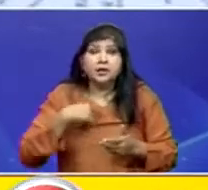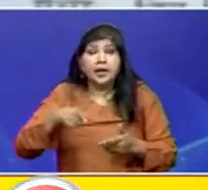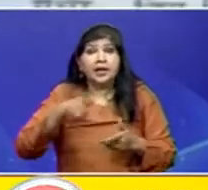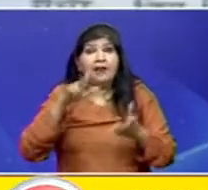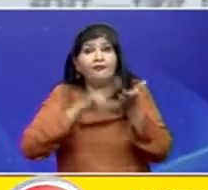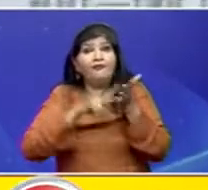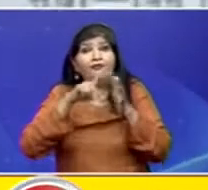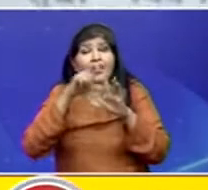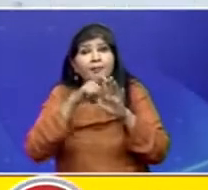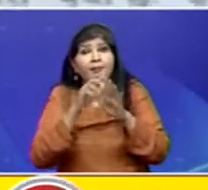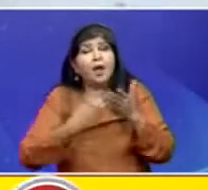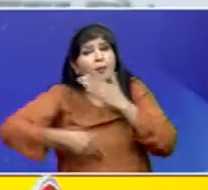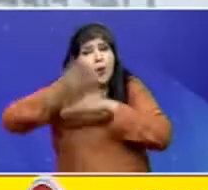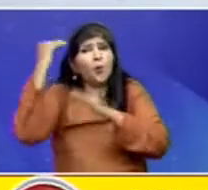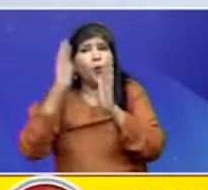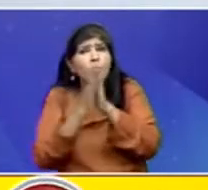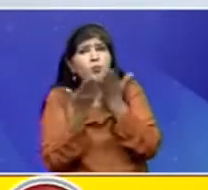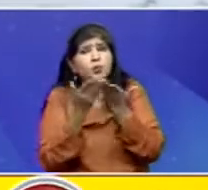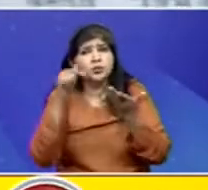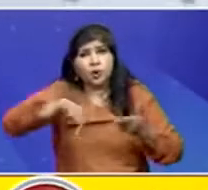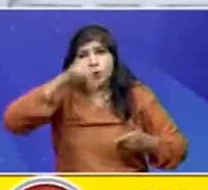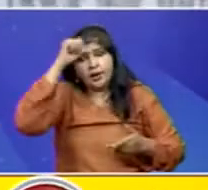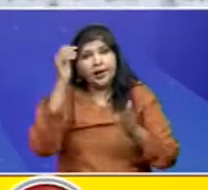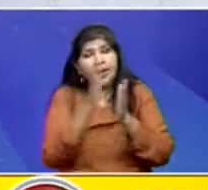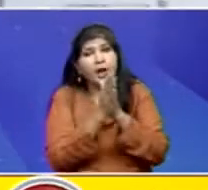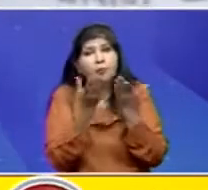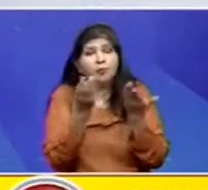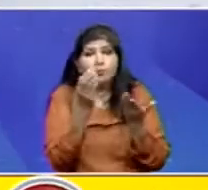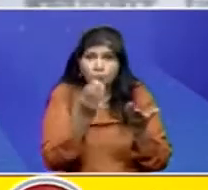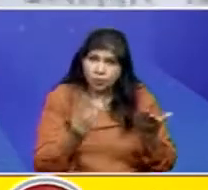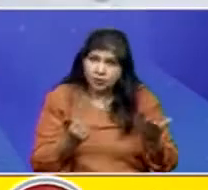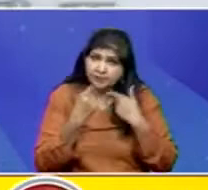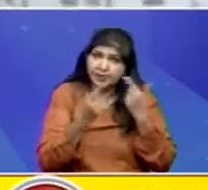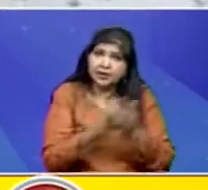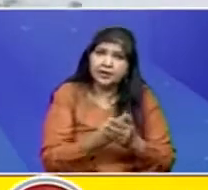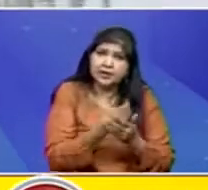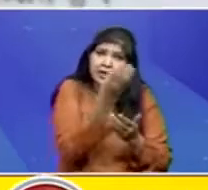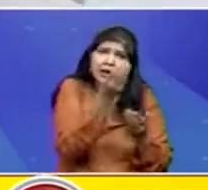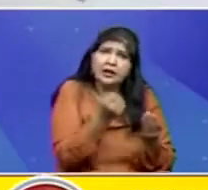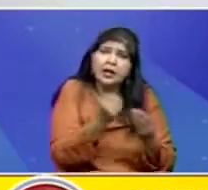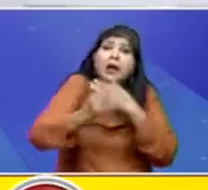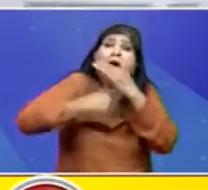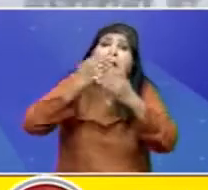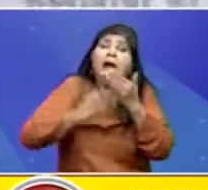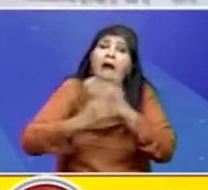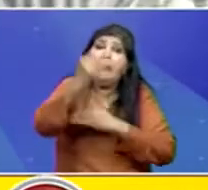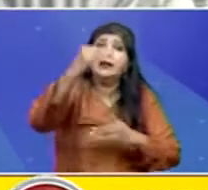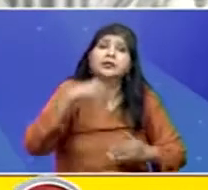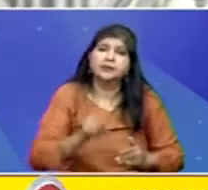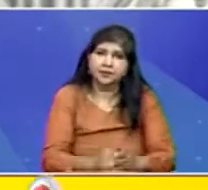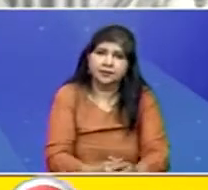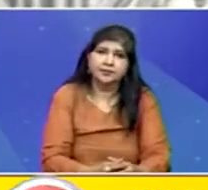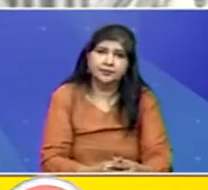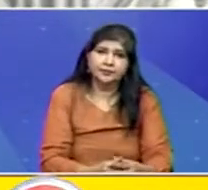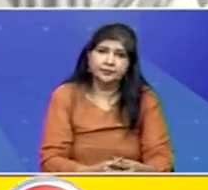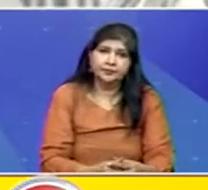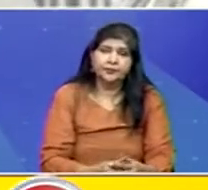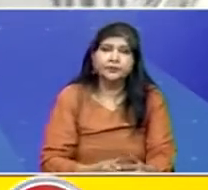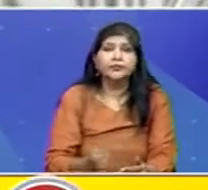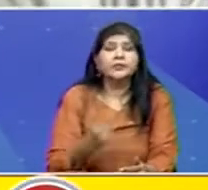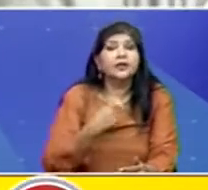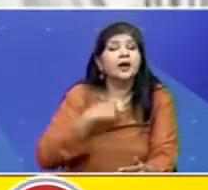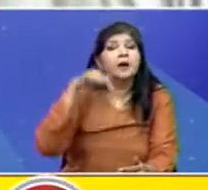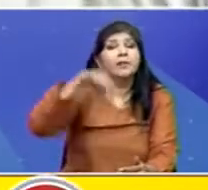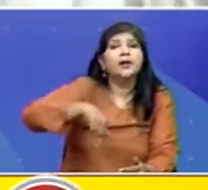में और भारतिय गणित में ये गणना बहुत आगे तक जाती है हमारी यहां एक